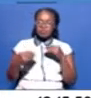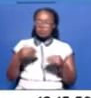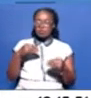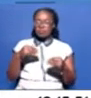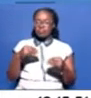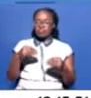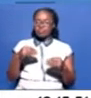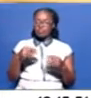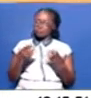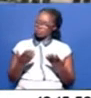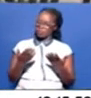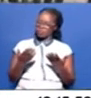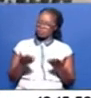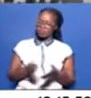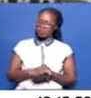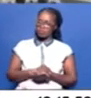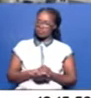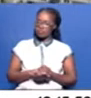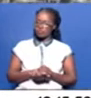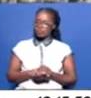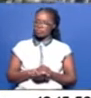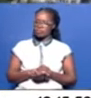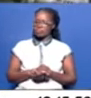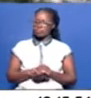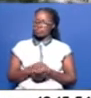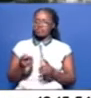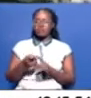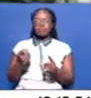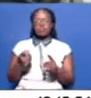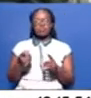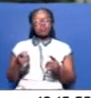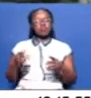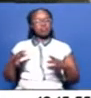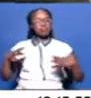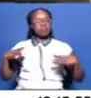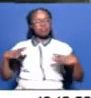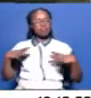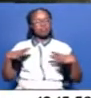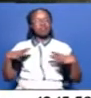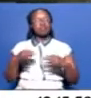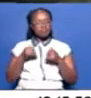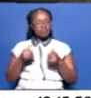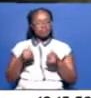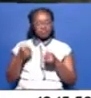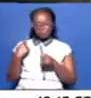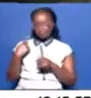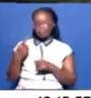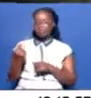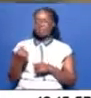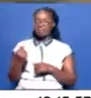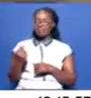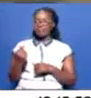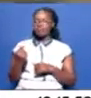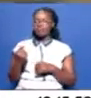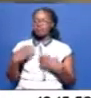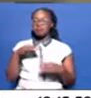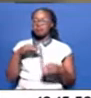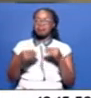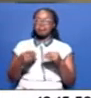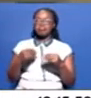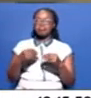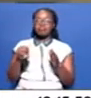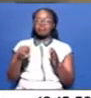likoje hapa China. Kutokana na sera nafuu zinazotekelezwa katika miaka ya hivi karibuni, watu wenye ulemavu nchini